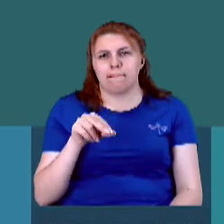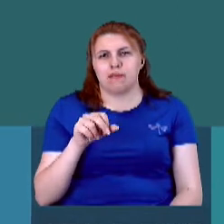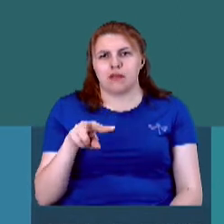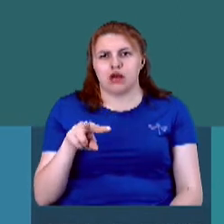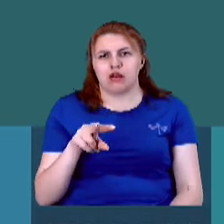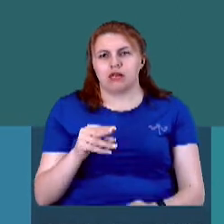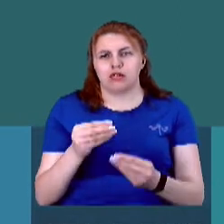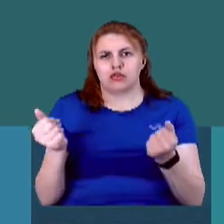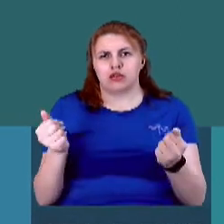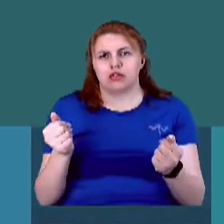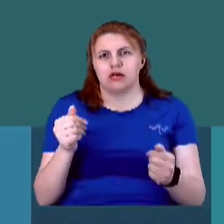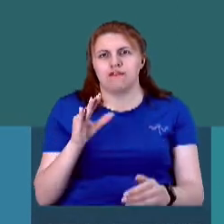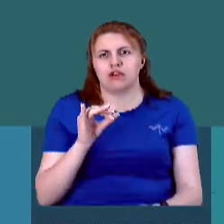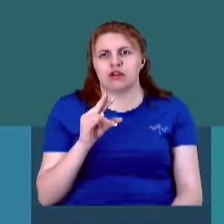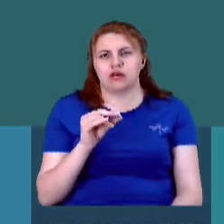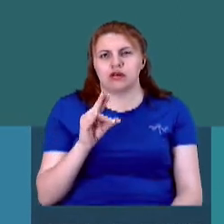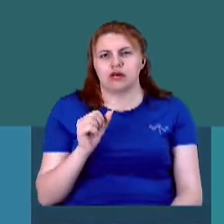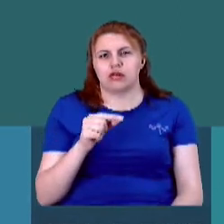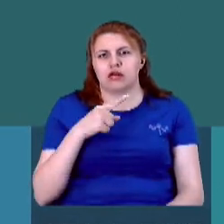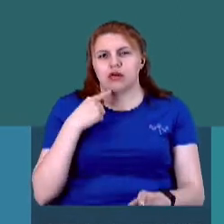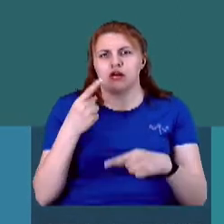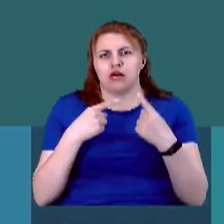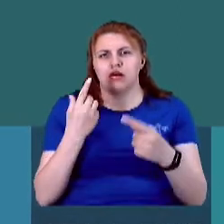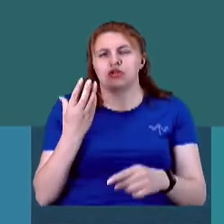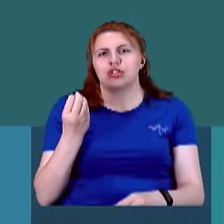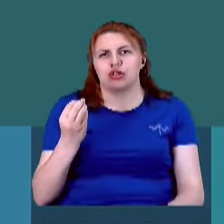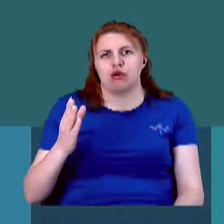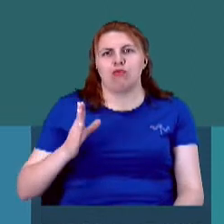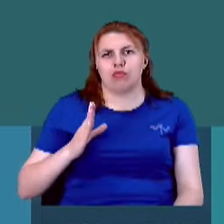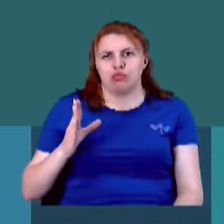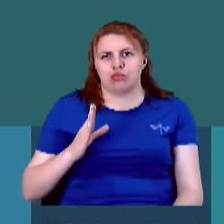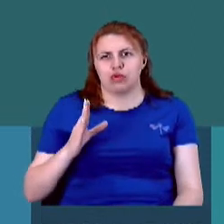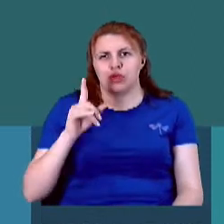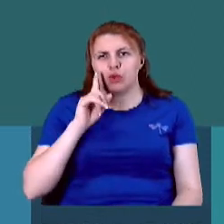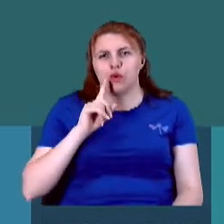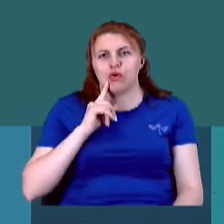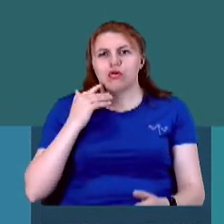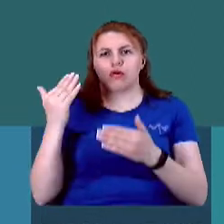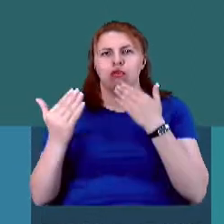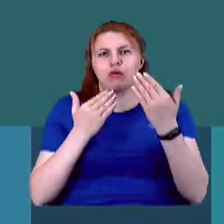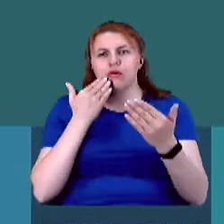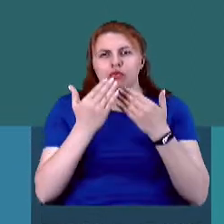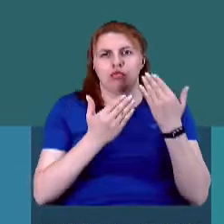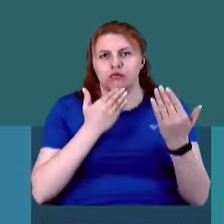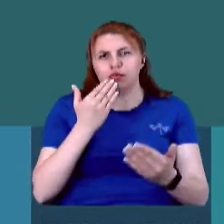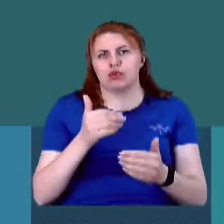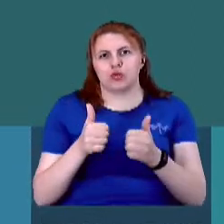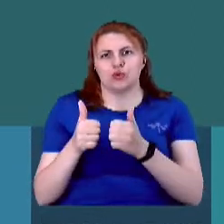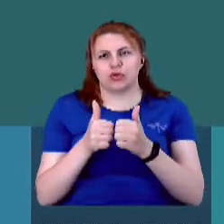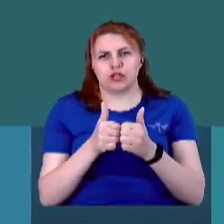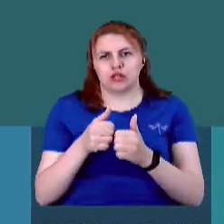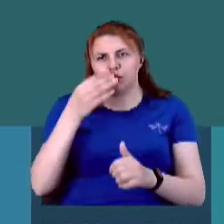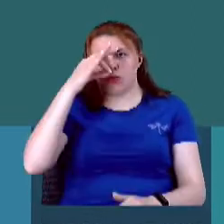пані Валентина стверджує, що були ще запчастини в цій гранаті. І поки вони ходили, опитували сусідів з